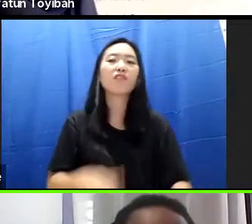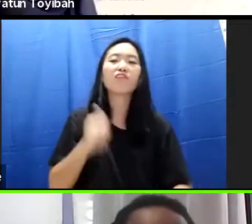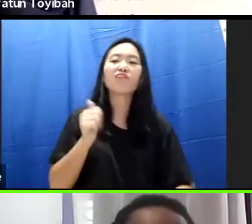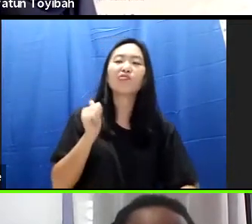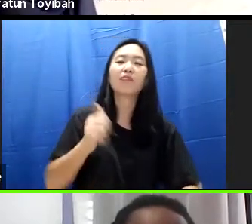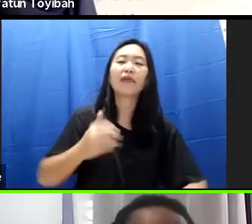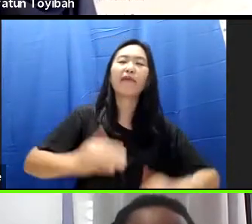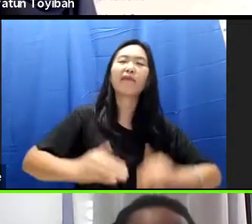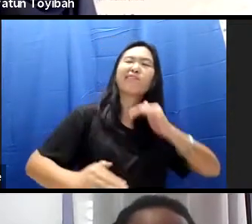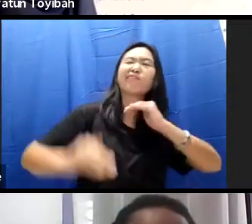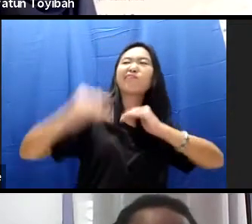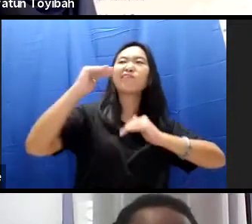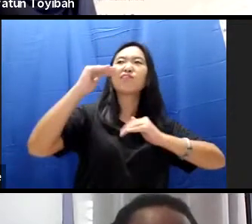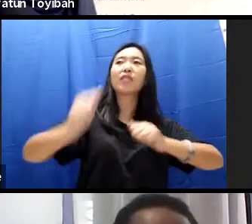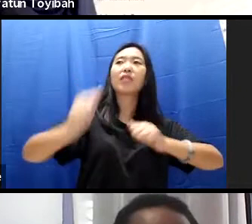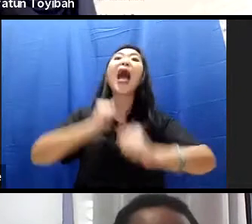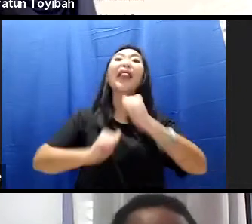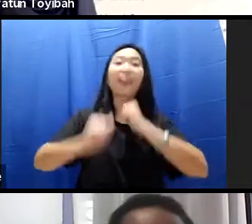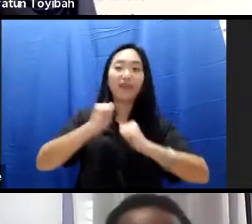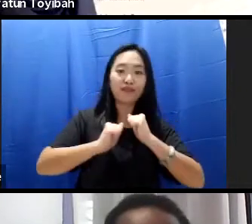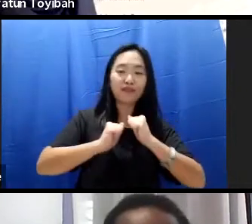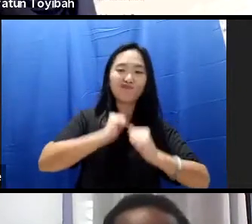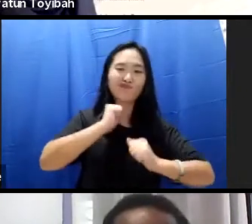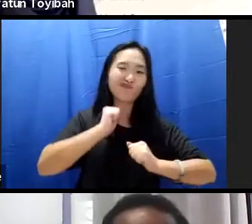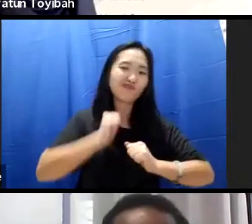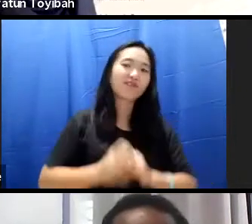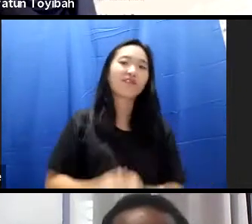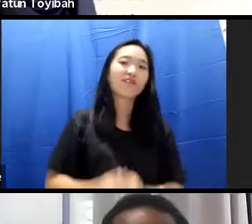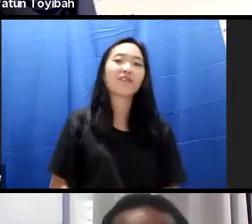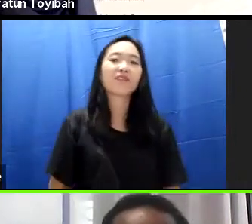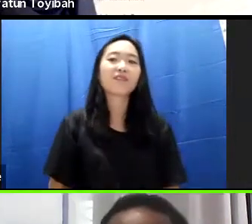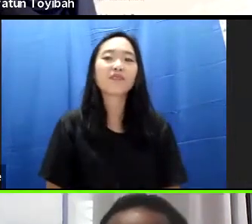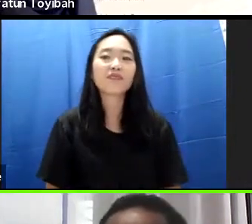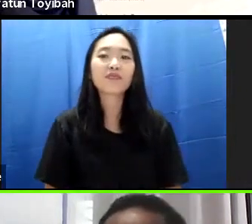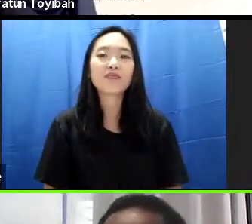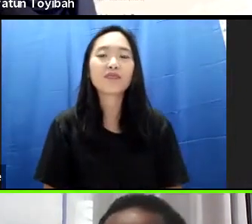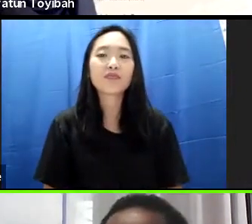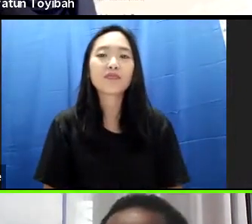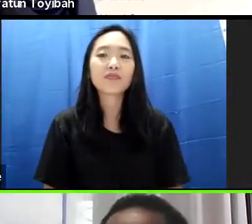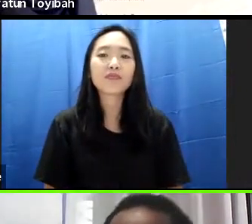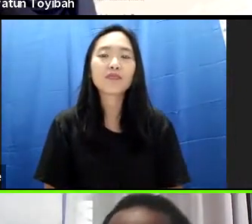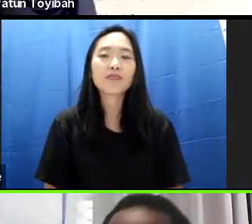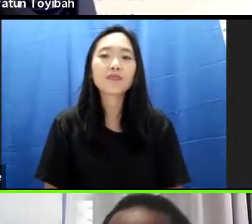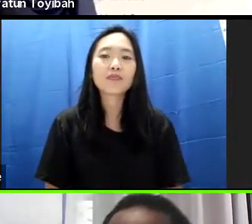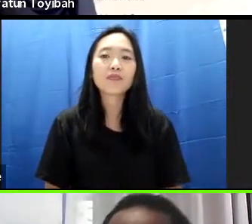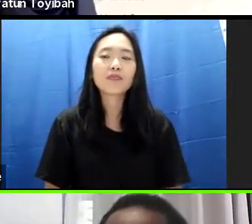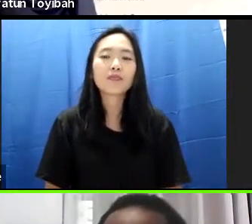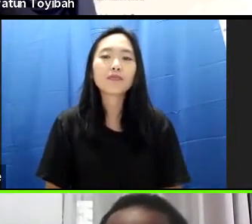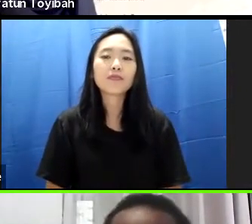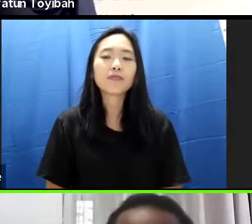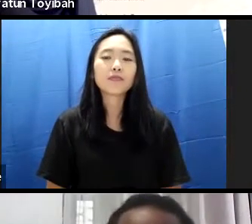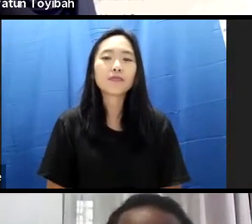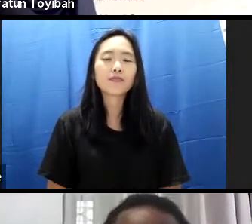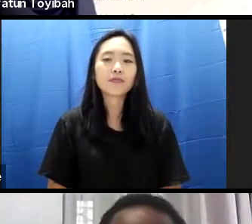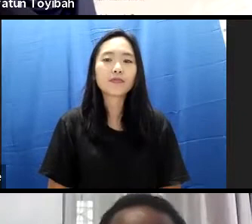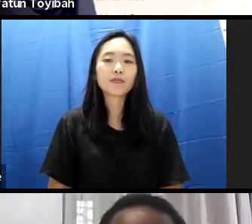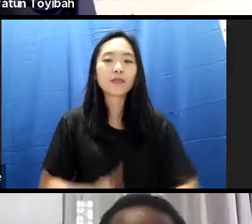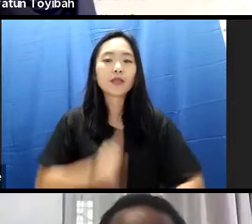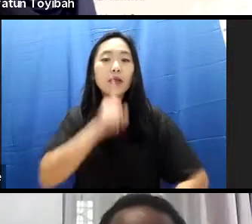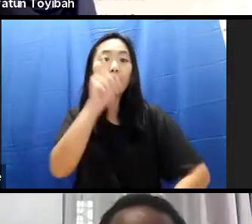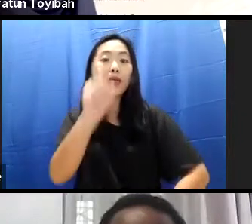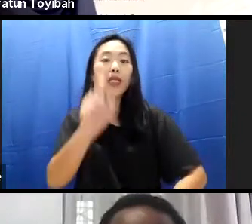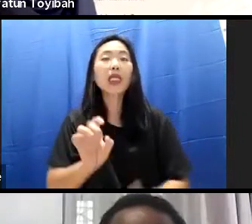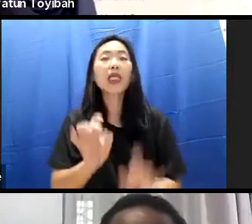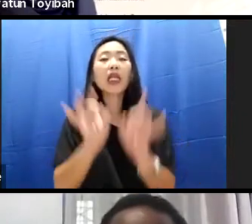sebagainya. Oke, baik. Terima kasih, Kak Els. Terima kasih. Ya, tapi sekalian pertanyaan lainnya, Kak, karena ini berhubungan